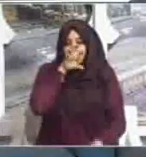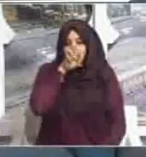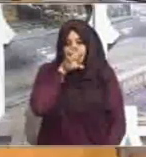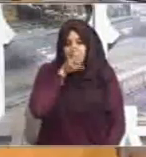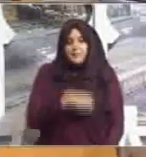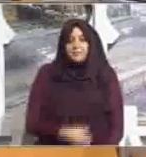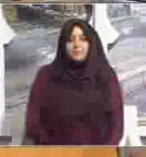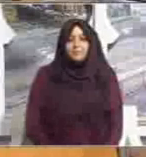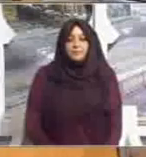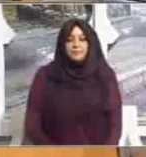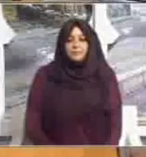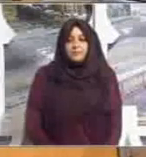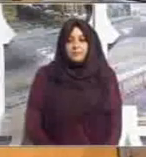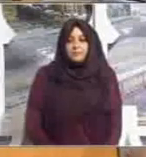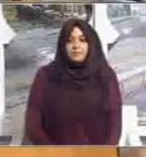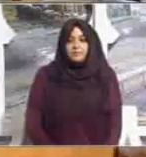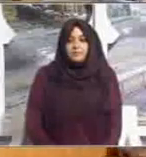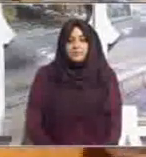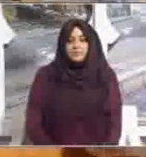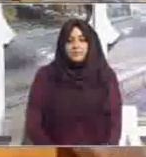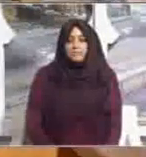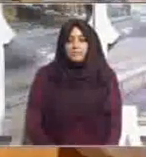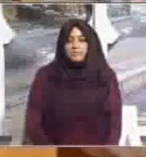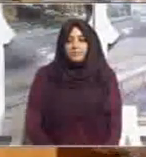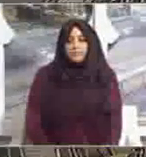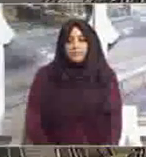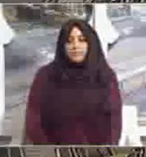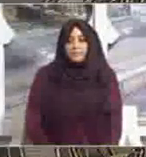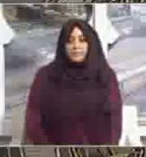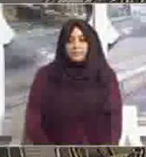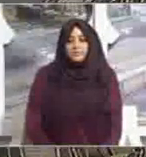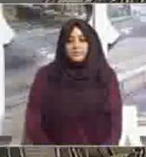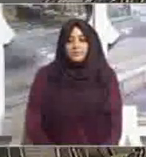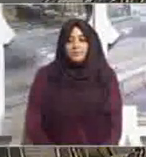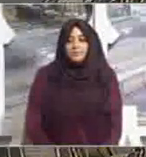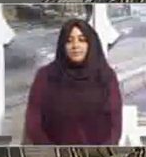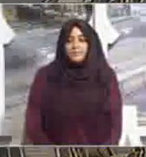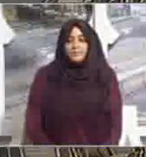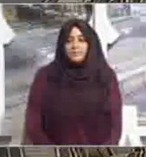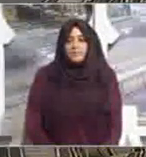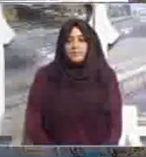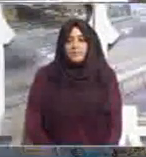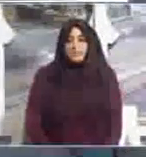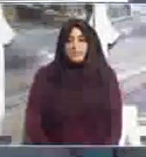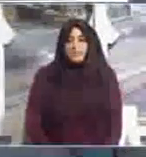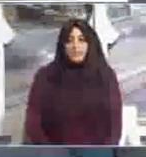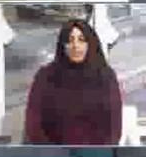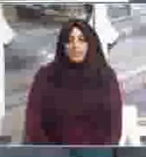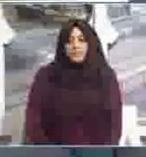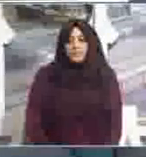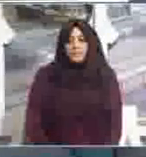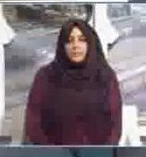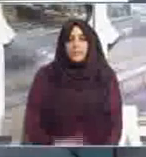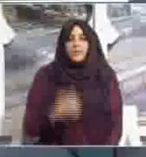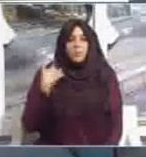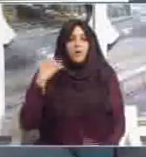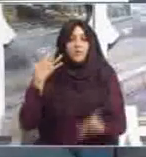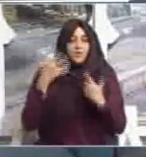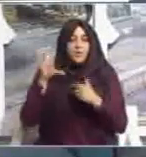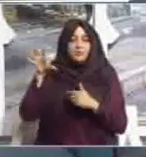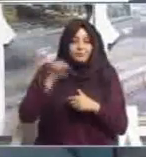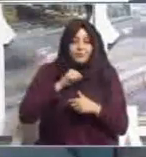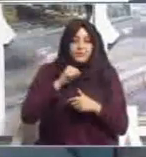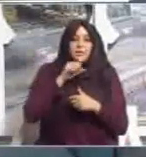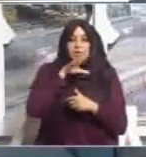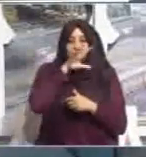هذه؟ أه؟ بنتك هذه؟ أه. إيه؟ جبت لها أنا كلب.